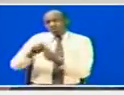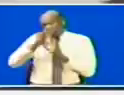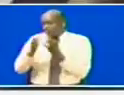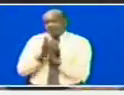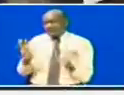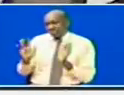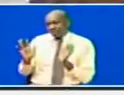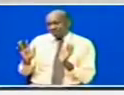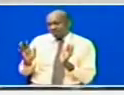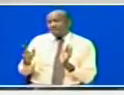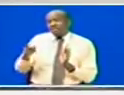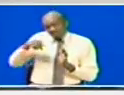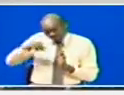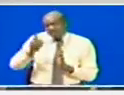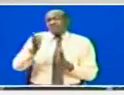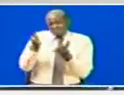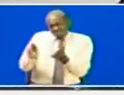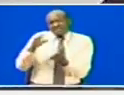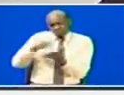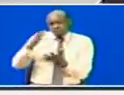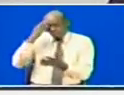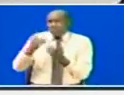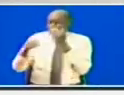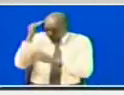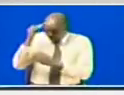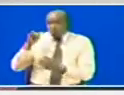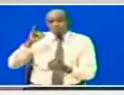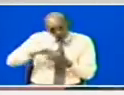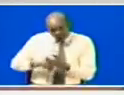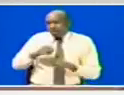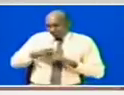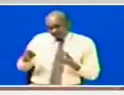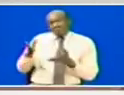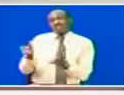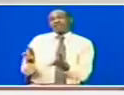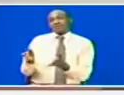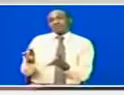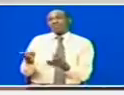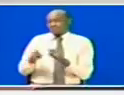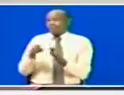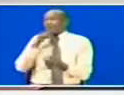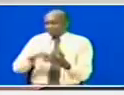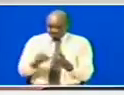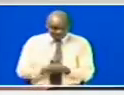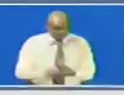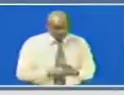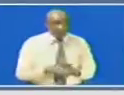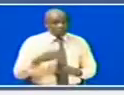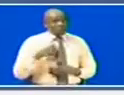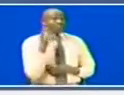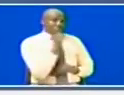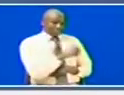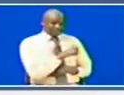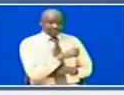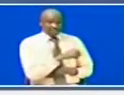amepitiliza amekwenda zaidi lakini awe katika ile hali ya kujua kwamba mimi mke majukumu yangu hivyo. Vivyo hivyo na mwanamke. Asante babu, tuamalizia mkwamue mwanaume